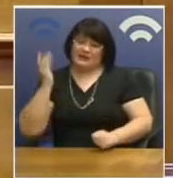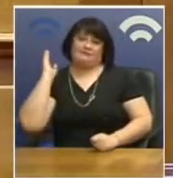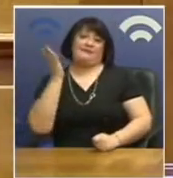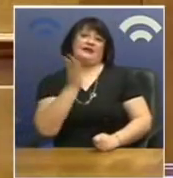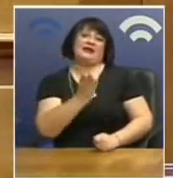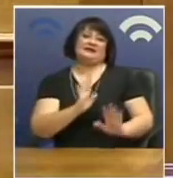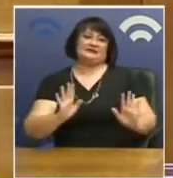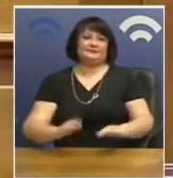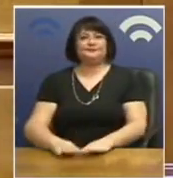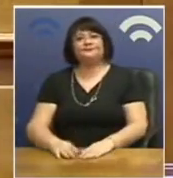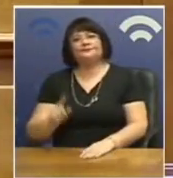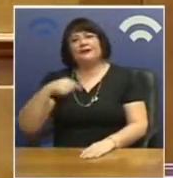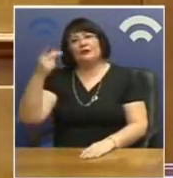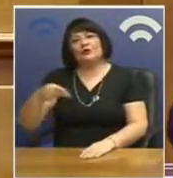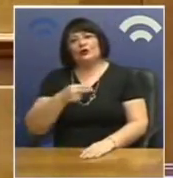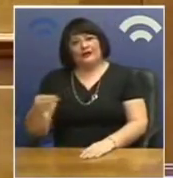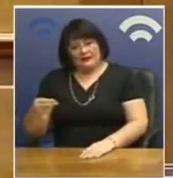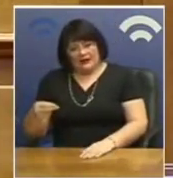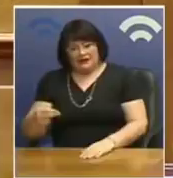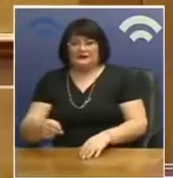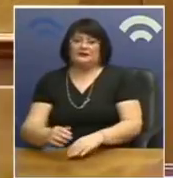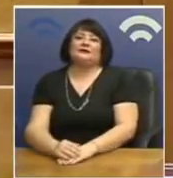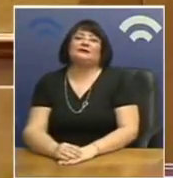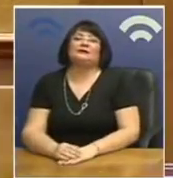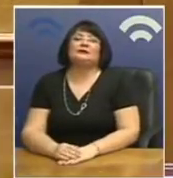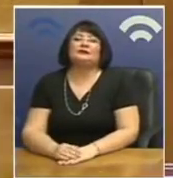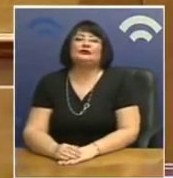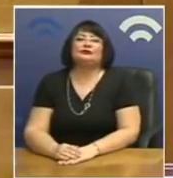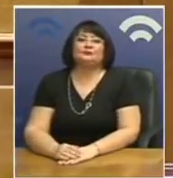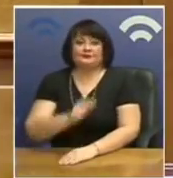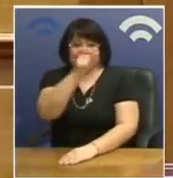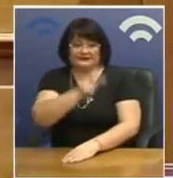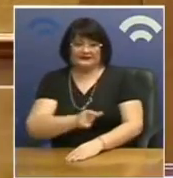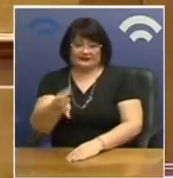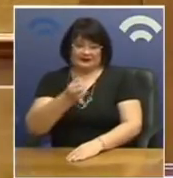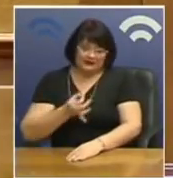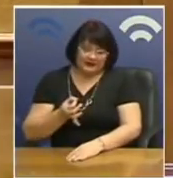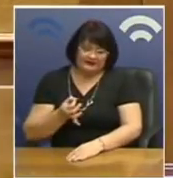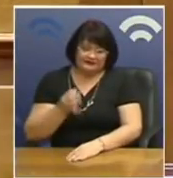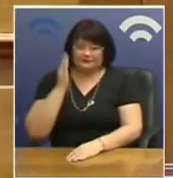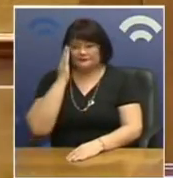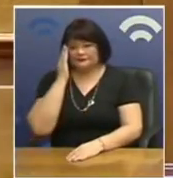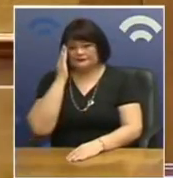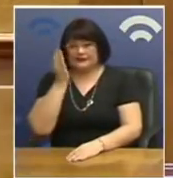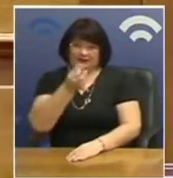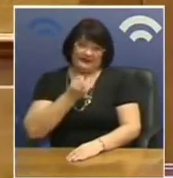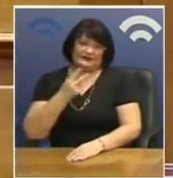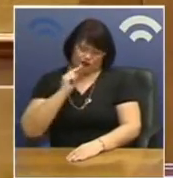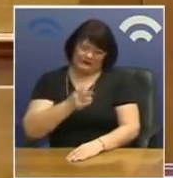στο επόμενο θέμα, το οποίο με την τοποθέτησή σας εθίξατε.